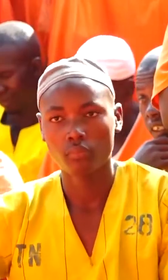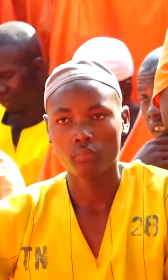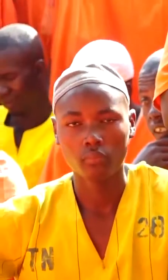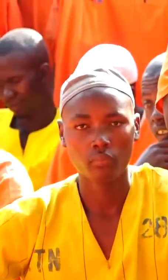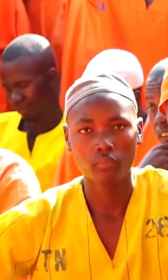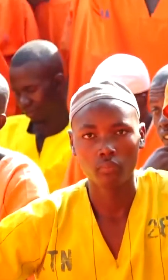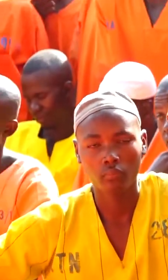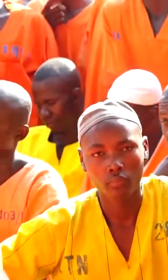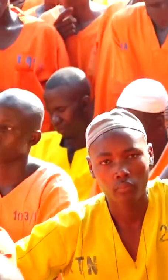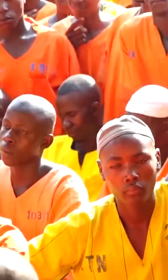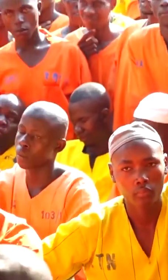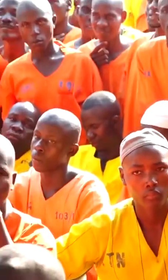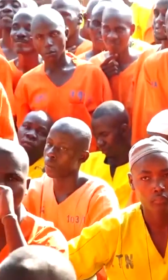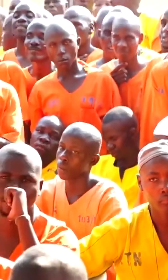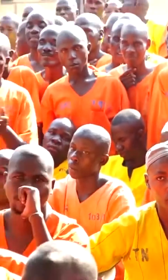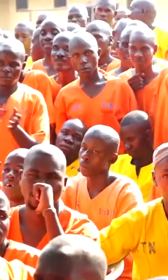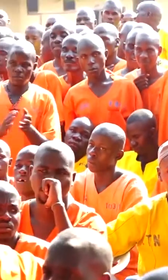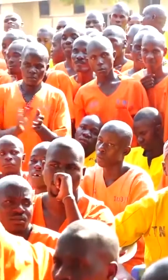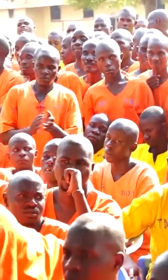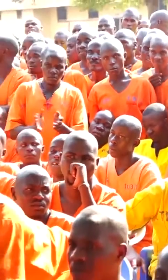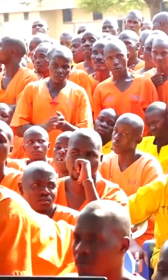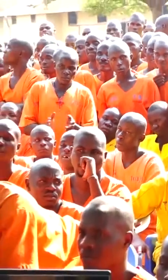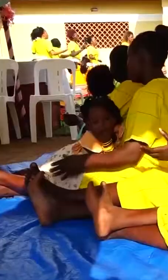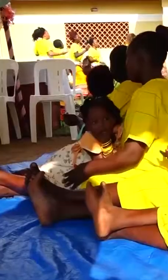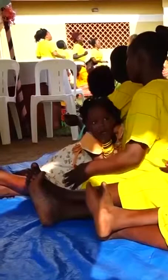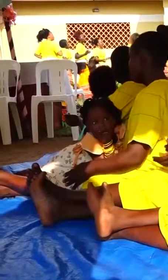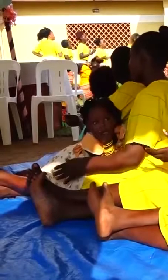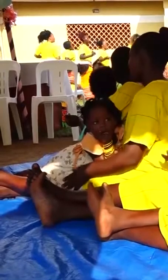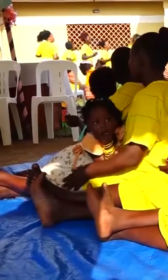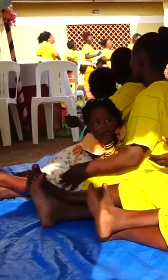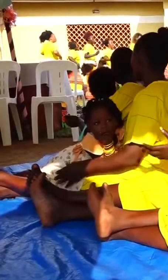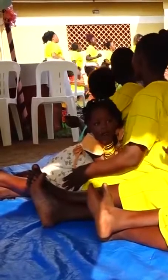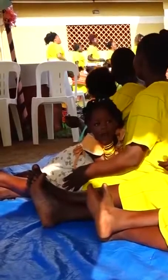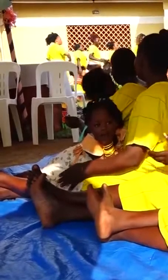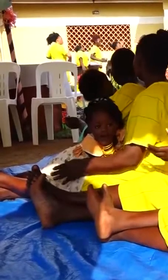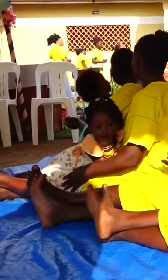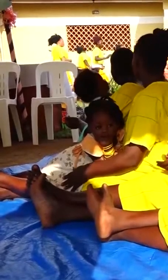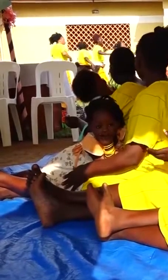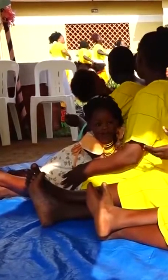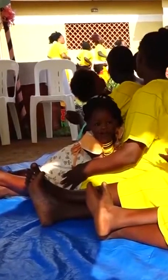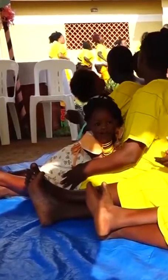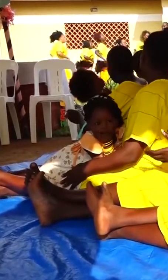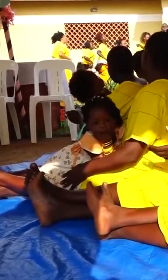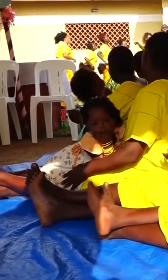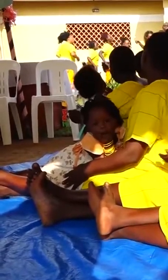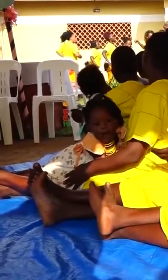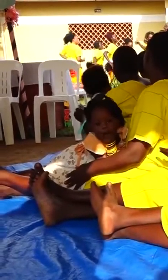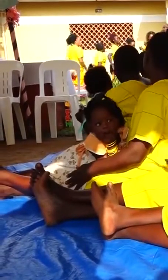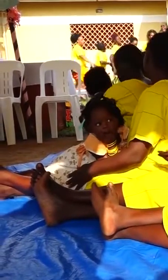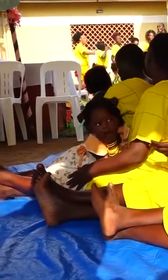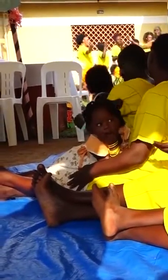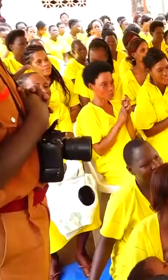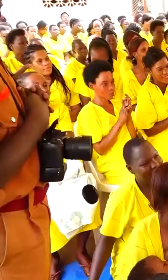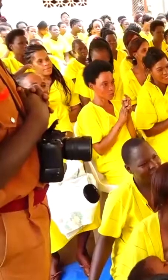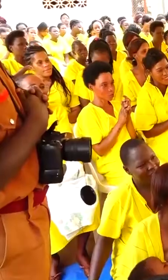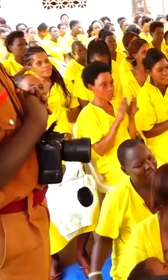lino okumwekenneenya ng'obudde bukyali wamu n'okumwawula ku balala. Ekitongole ky'amakomera wano mu ggwanga kivuddeyo ne kikakasa ng'omulwadde ono